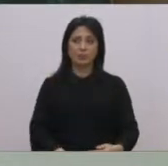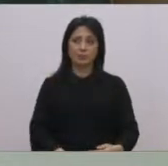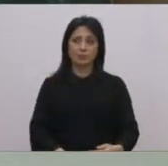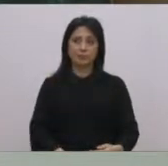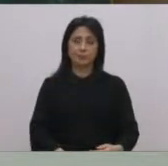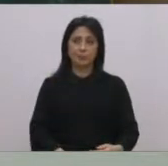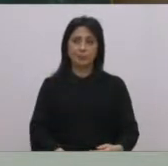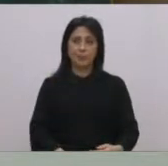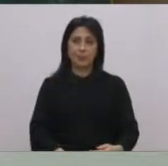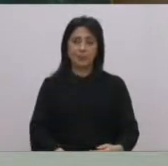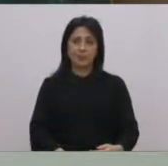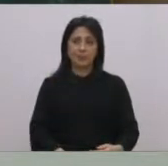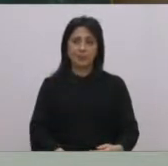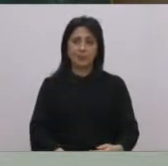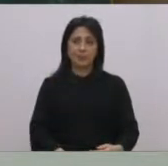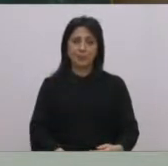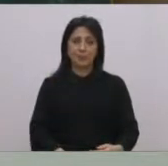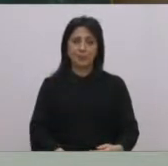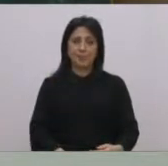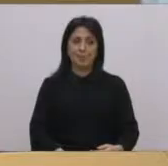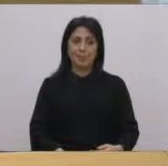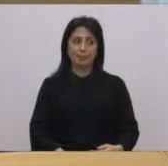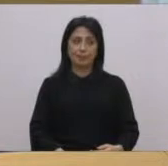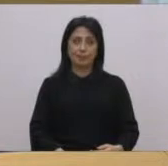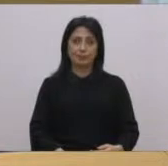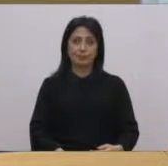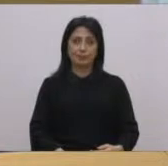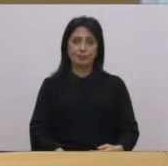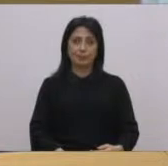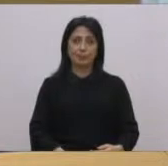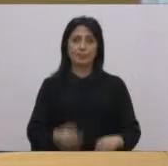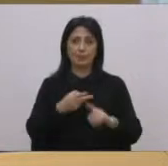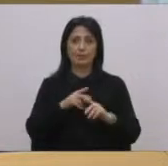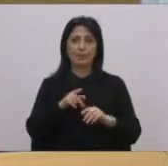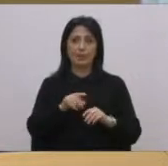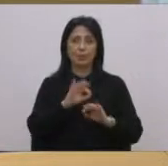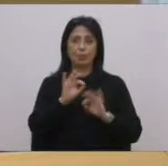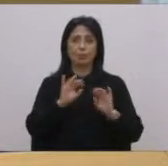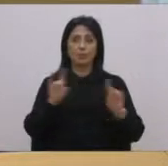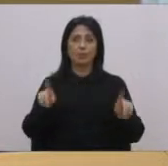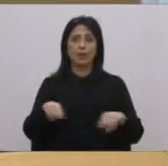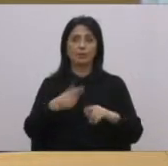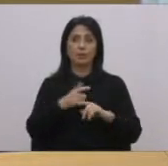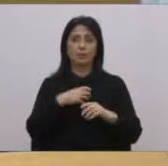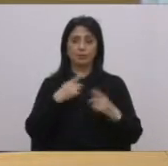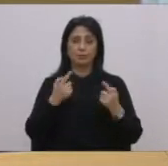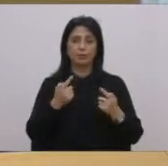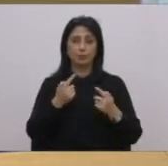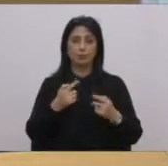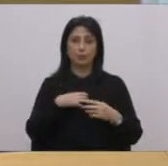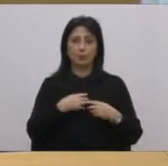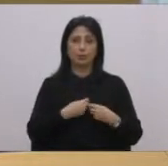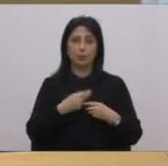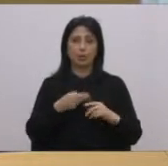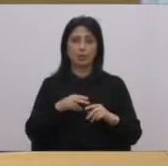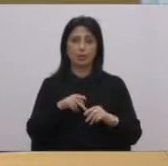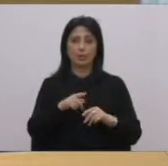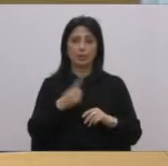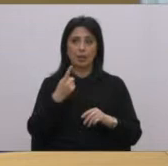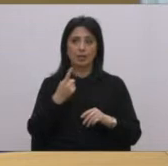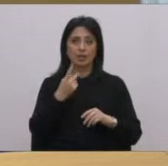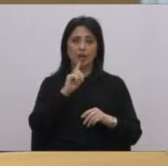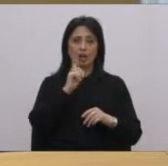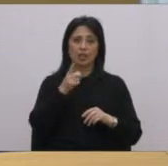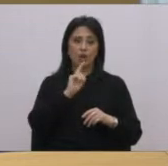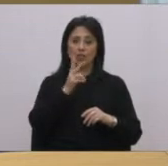აუმატე თუ შეიძლება. და ეს ამ პროექტის განხორციელება ძალიან მნიშვნელოვანია და სამწუხაროდ ეს 1 და 2